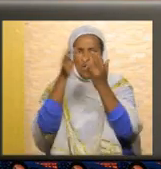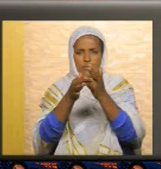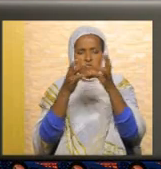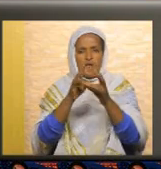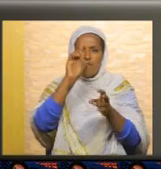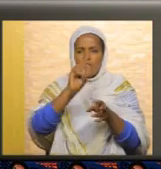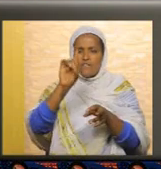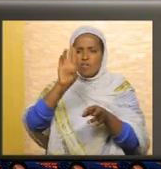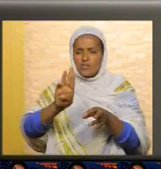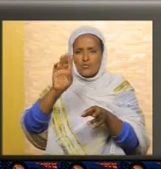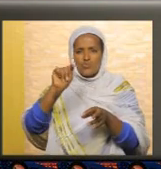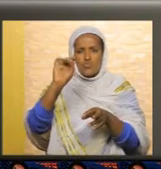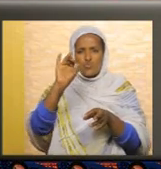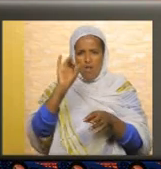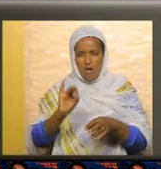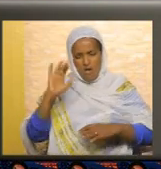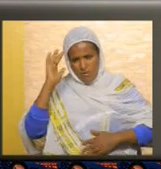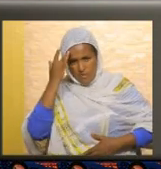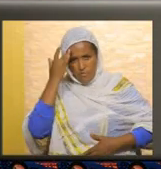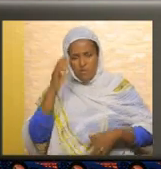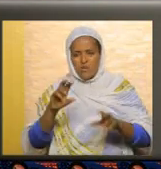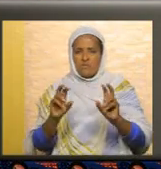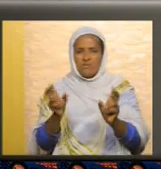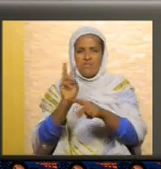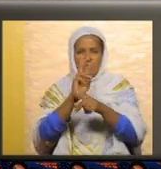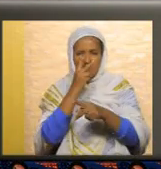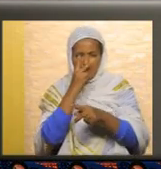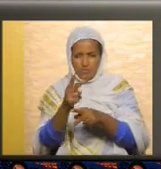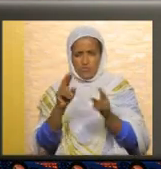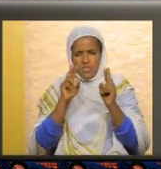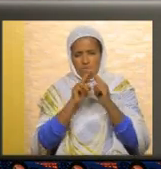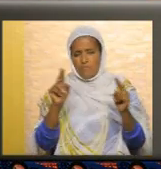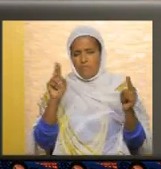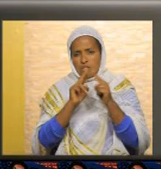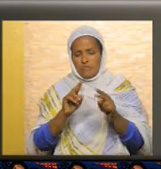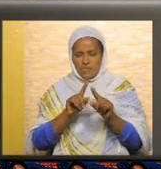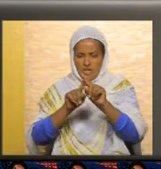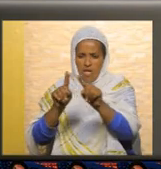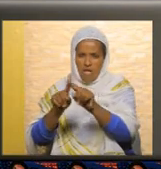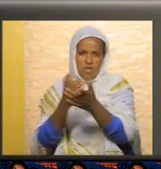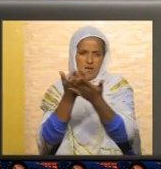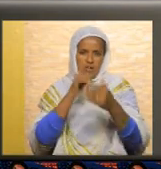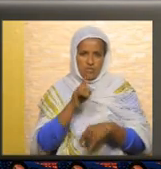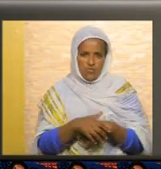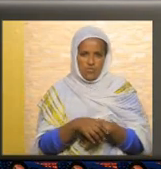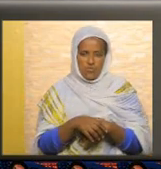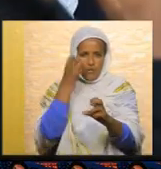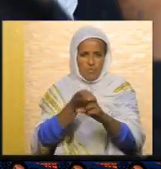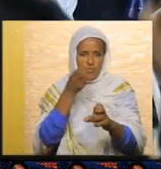የሚመጣው ፊስቹላ የሚባለውን ነገር በሚዲያ ስትሰሙትና ስታዩት በጣም የተለያየ ነገር